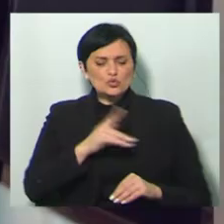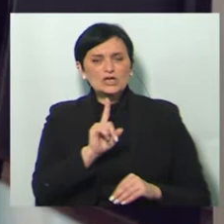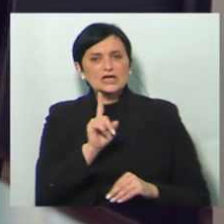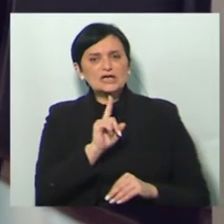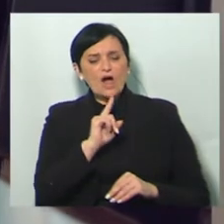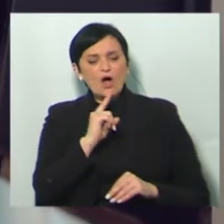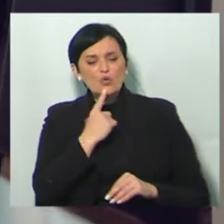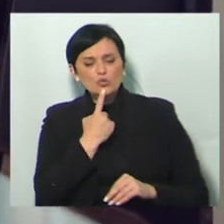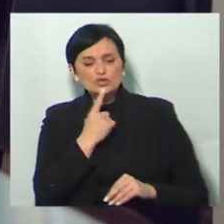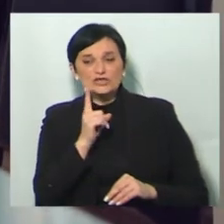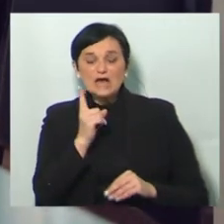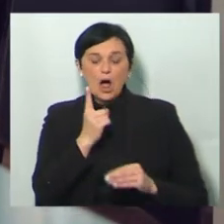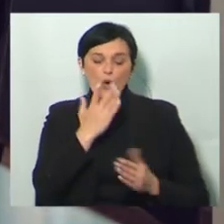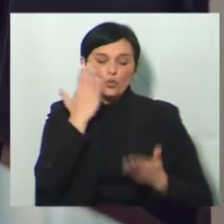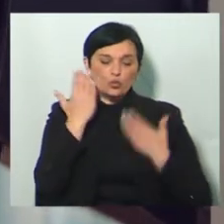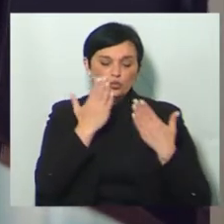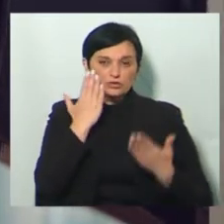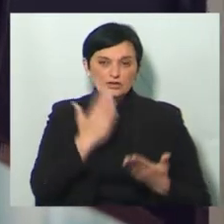რა ულხის